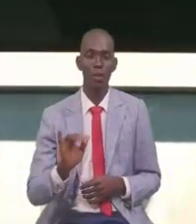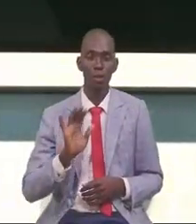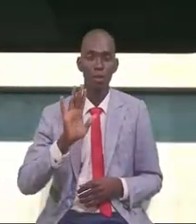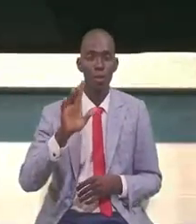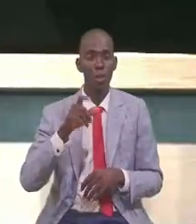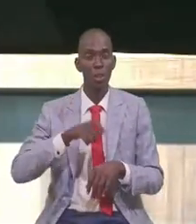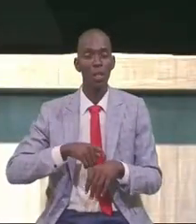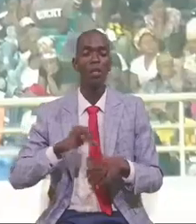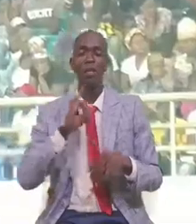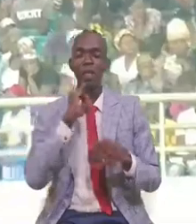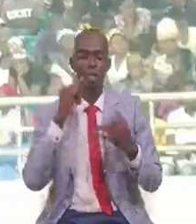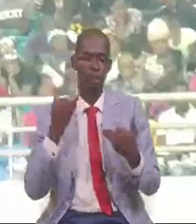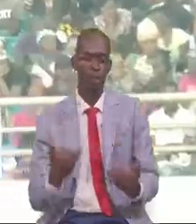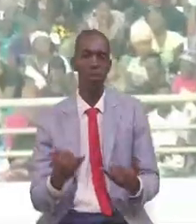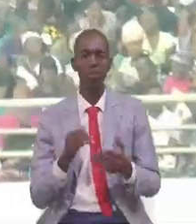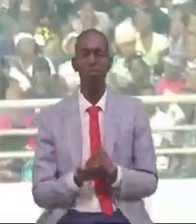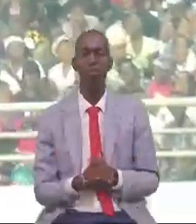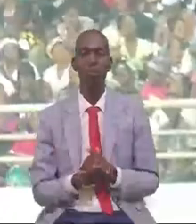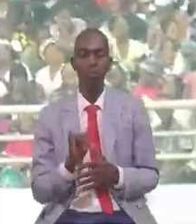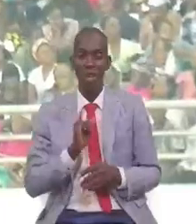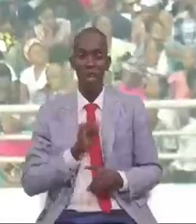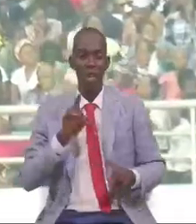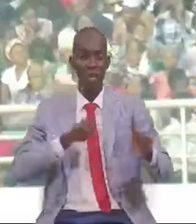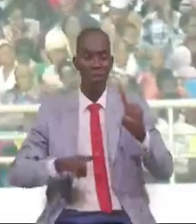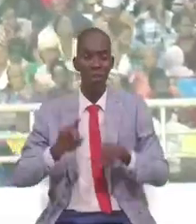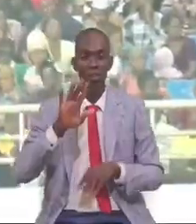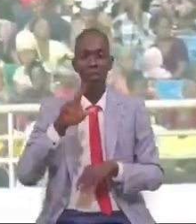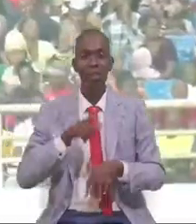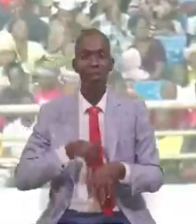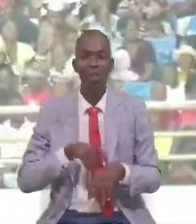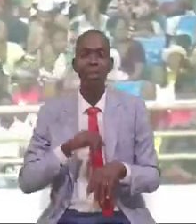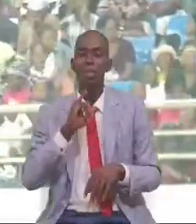est venu, et dit ton moment est venu.